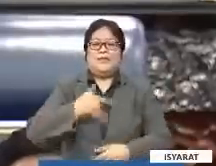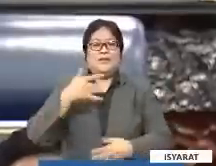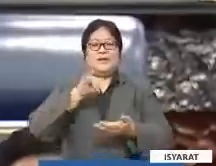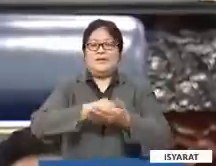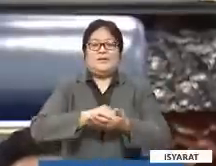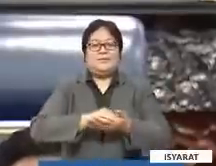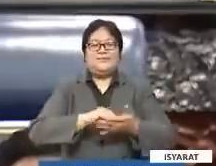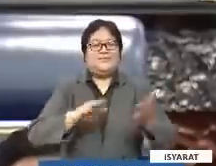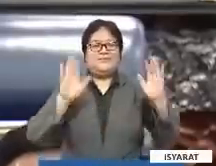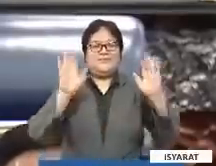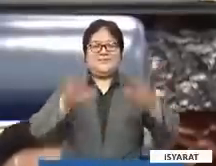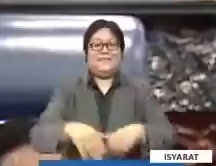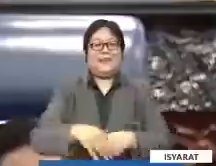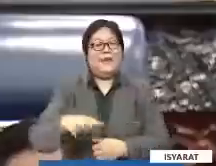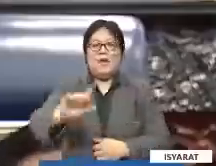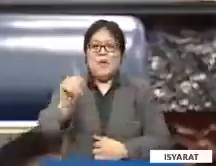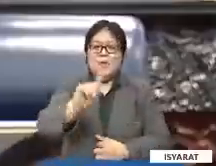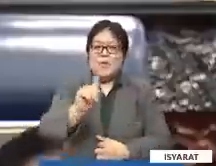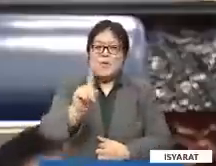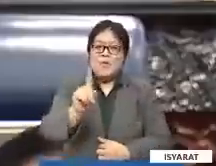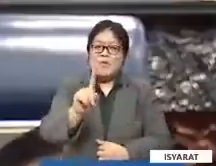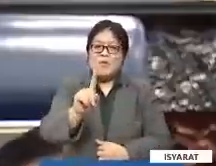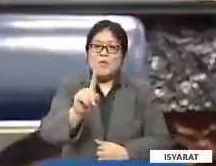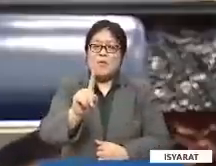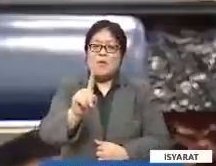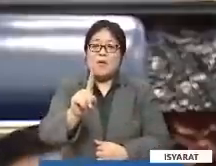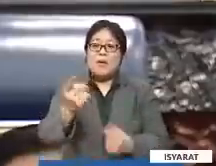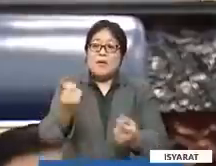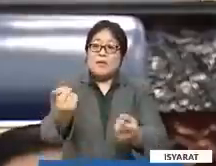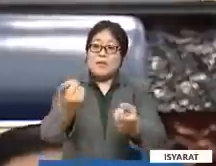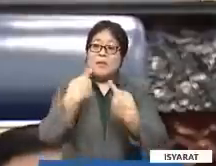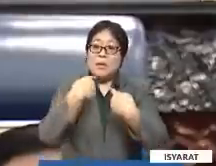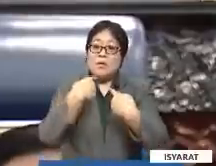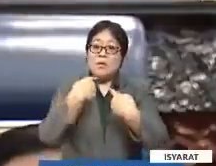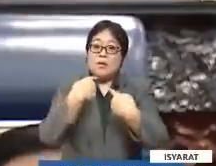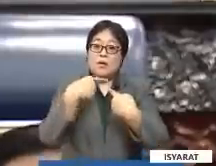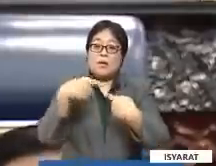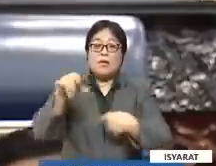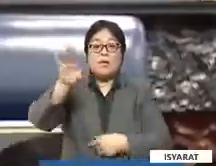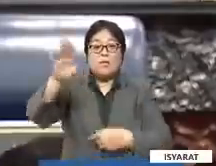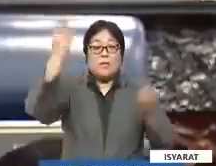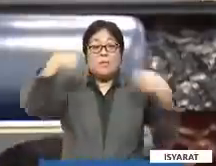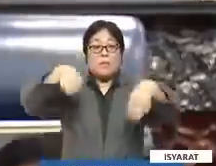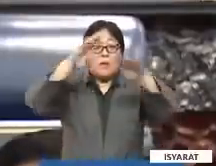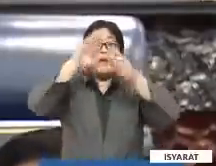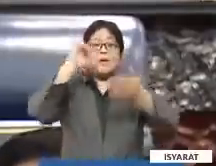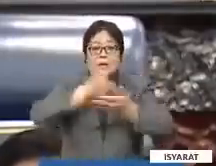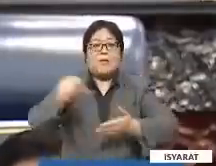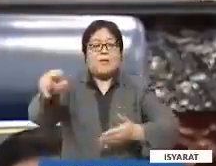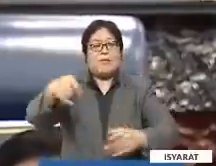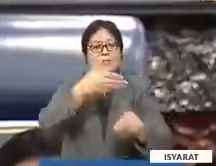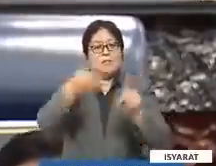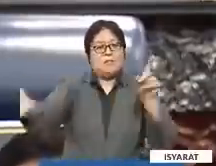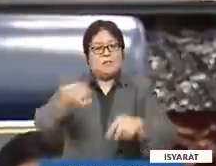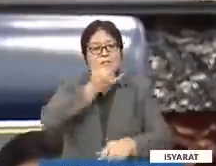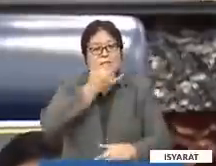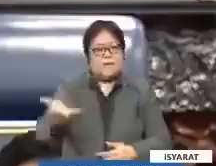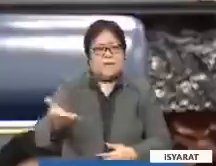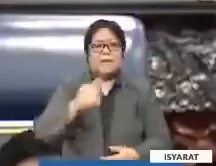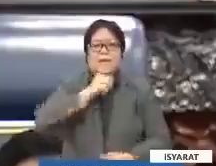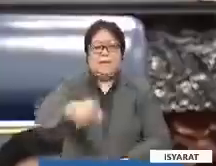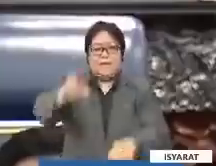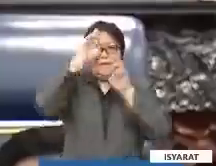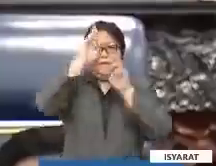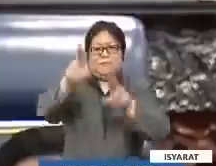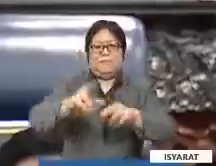Tibet biro dagang indopillo tebel What do you play Valentine's Day yang pernah tekan tourbillon tebel masa